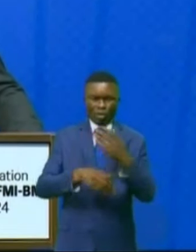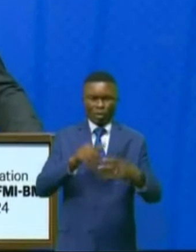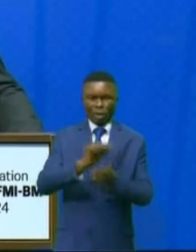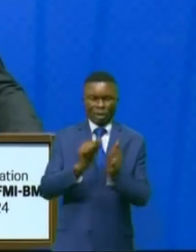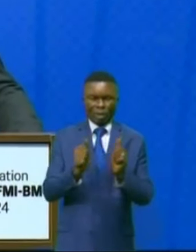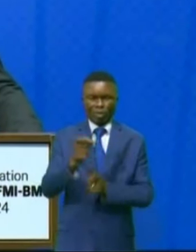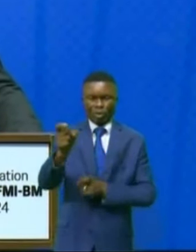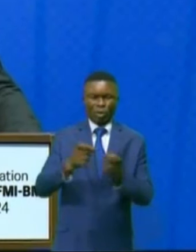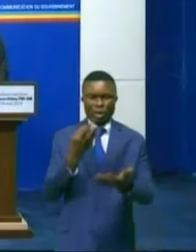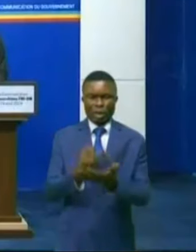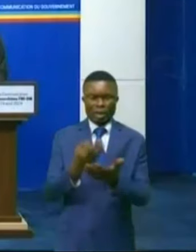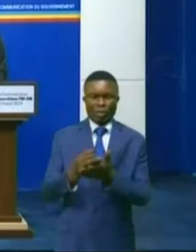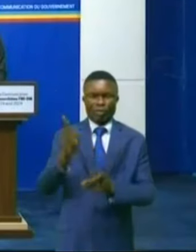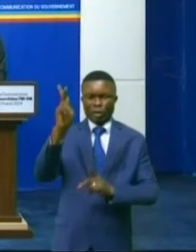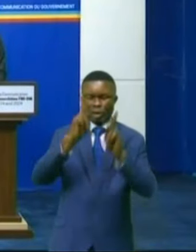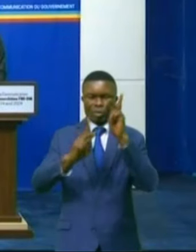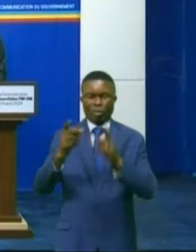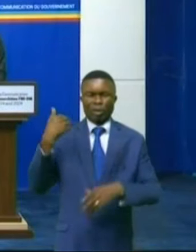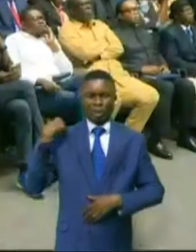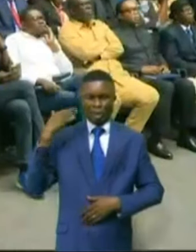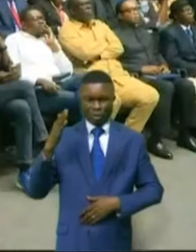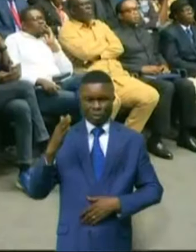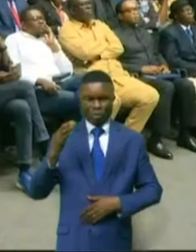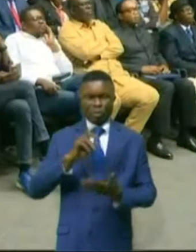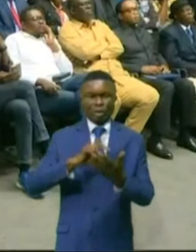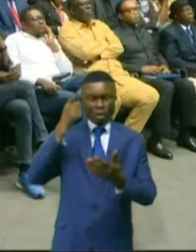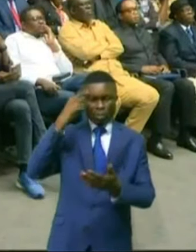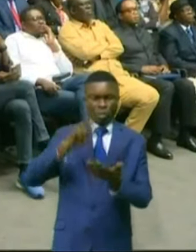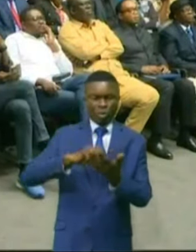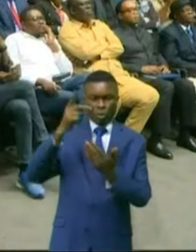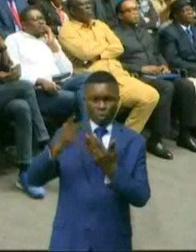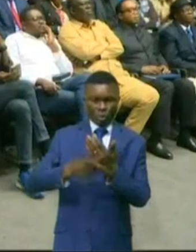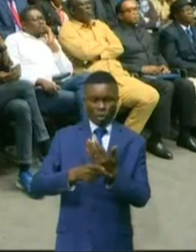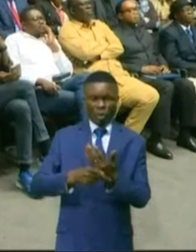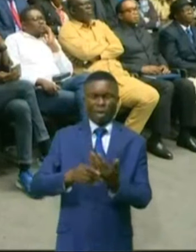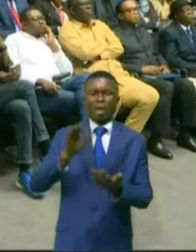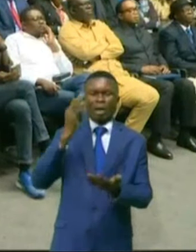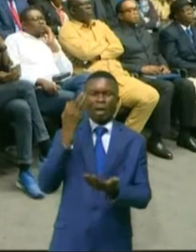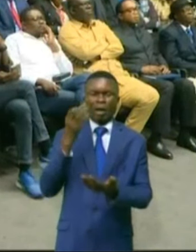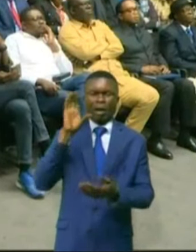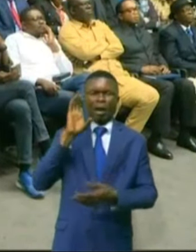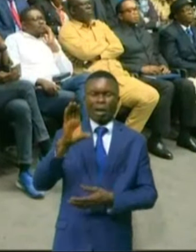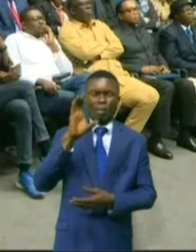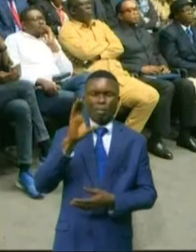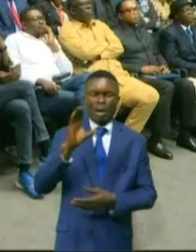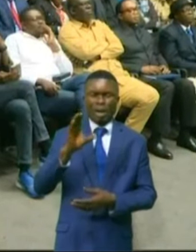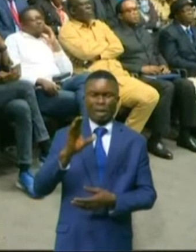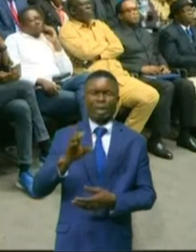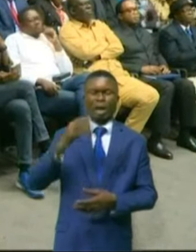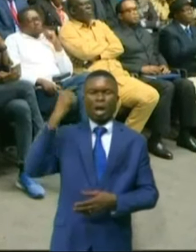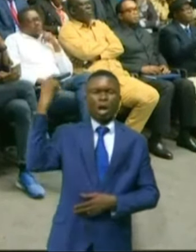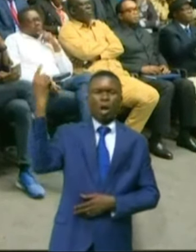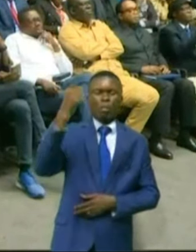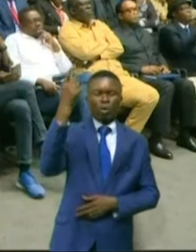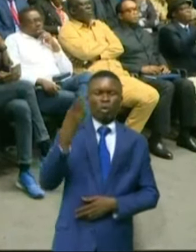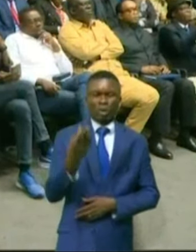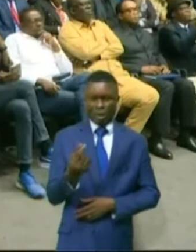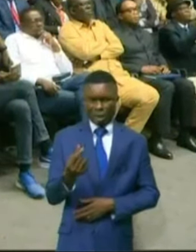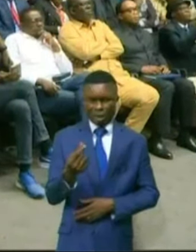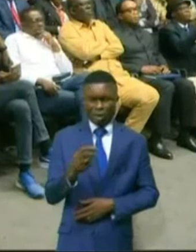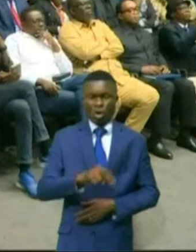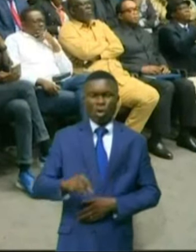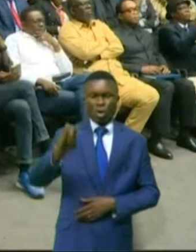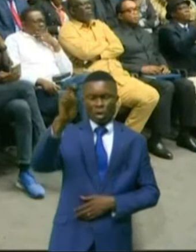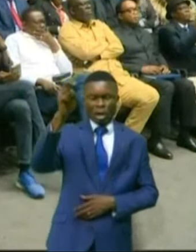gestion de finances publiques. Voilà, s'agissant du programme avec le FMI du voyage à Washington, ce qu'il faut retenir, c'est que ce voyage avait